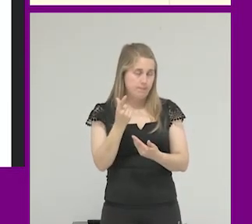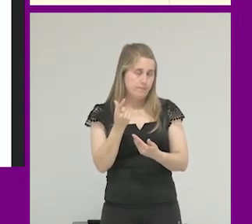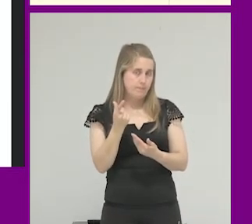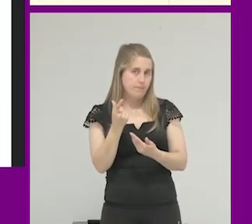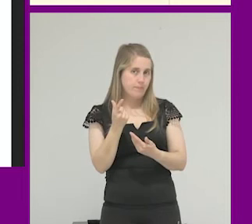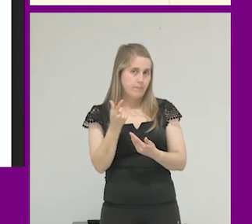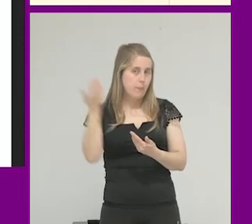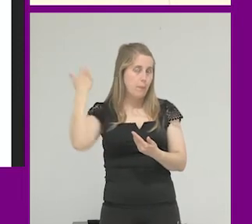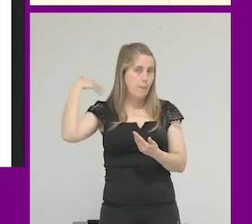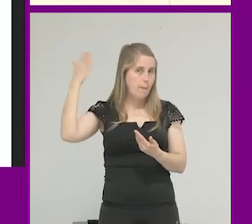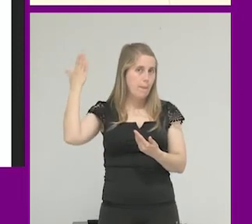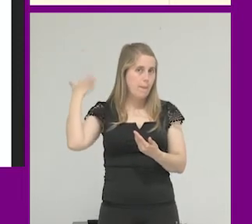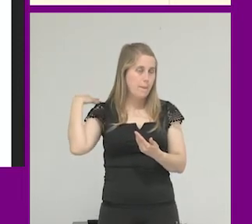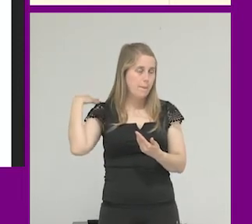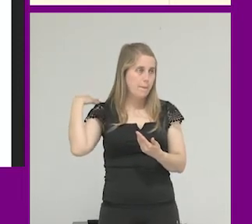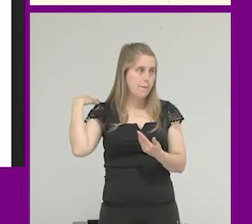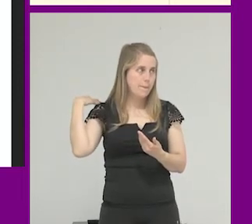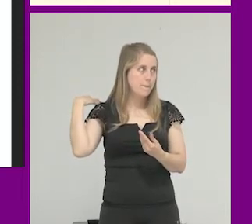bazegoen,